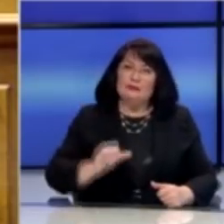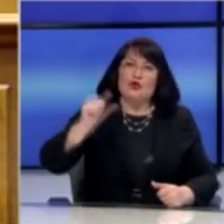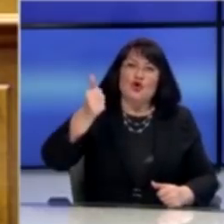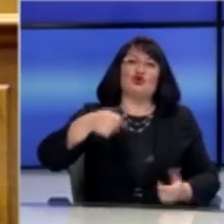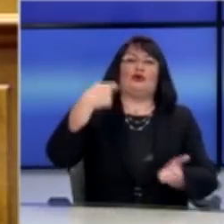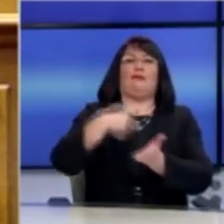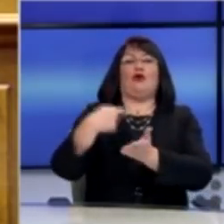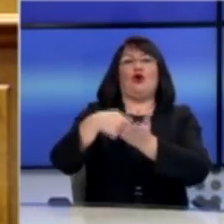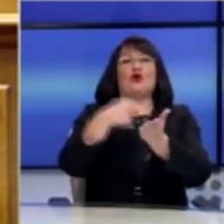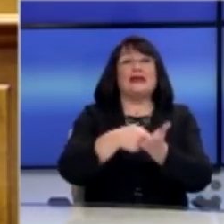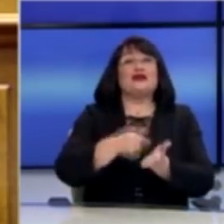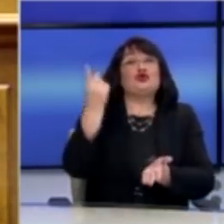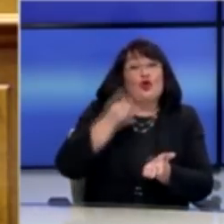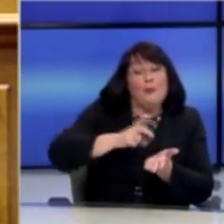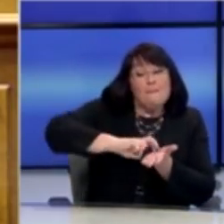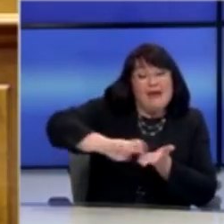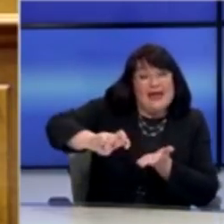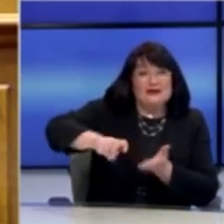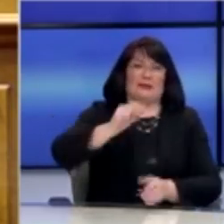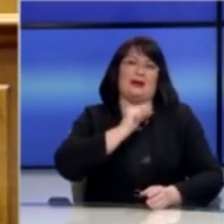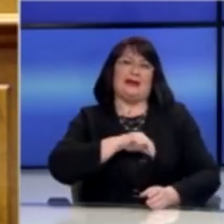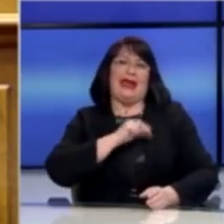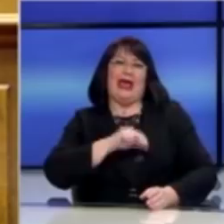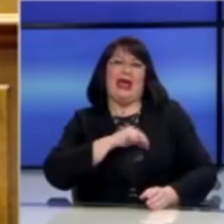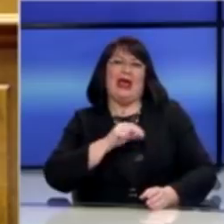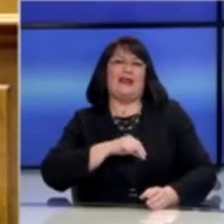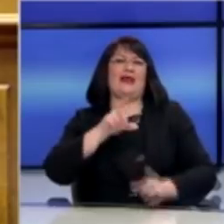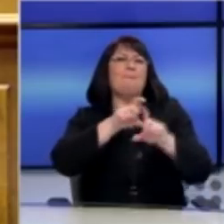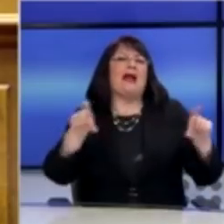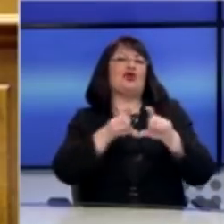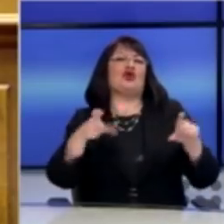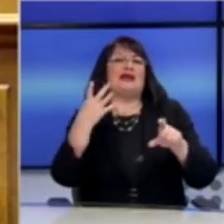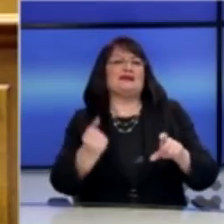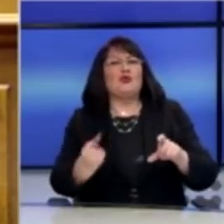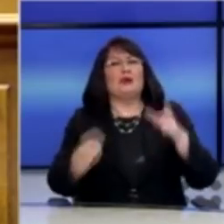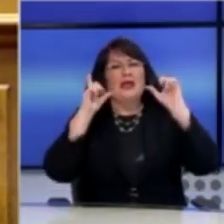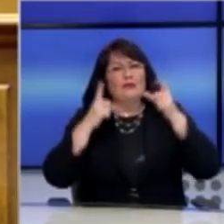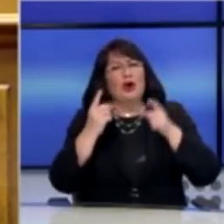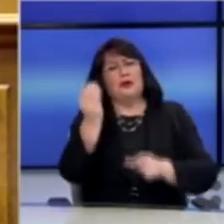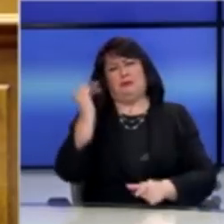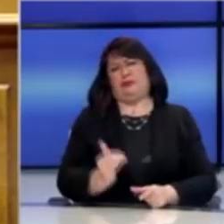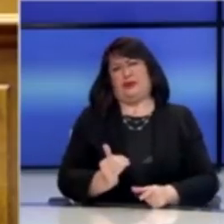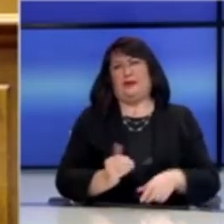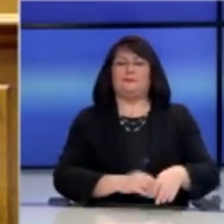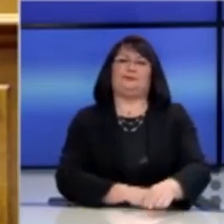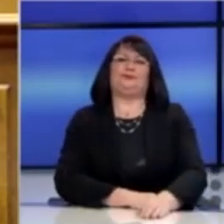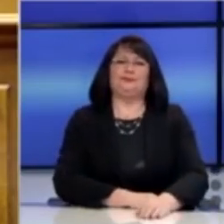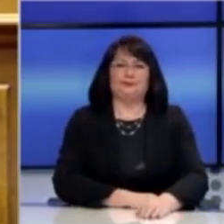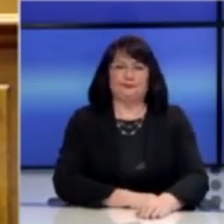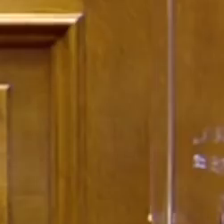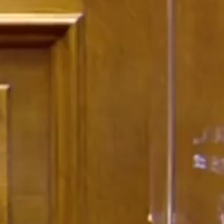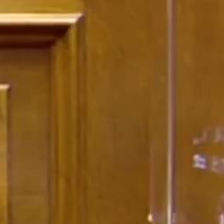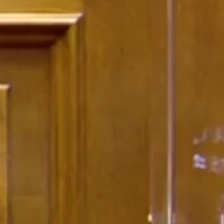τις φορολογίες στα μερίσματα, δηλαδή τα κέρδη των μεγαλομετόχων, και η Νέα Δημοκρατία τη μείωσε παραπέρα. Γι' αυτό